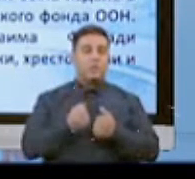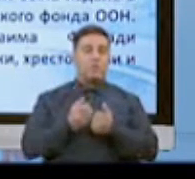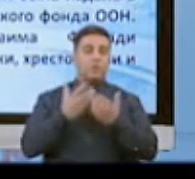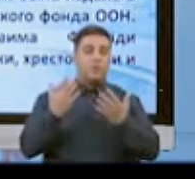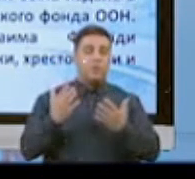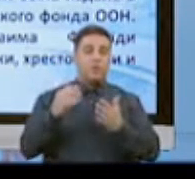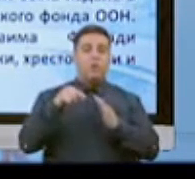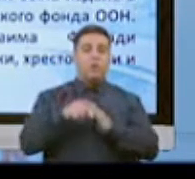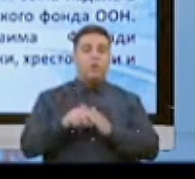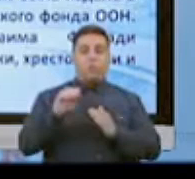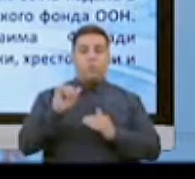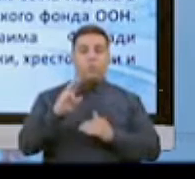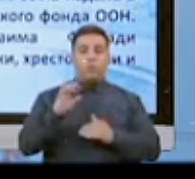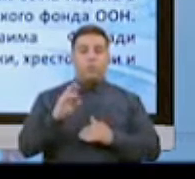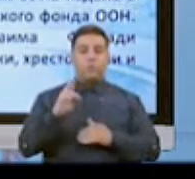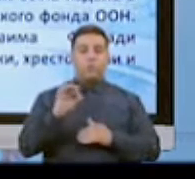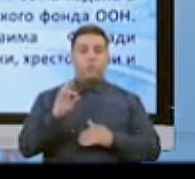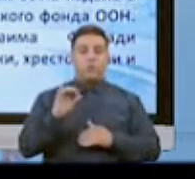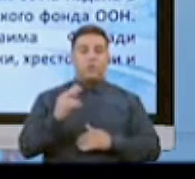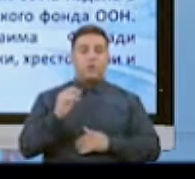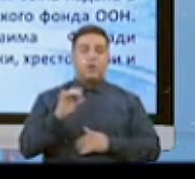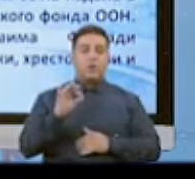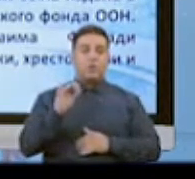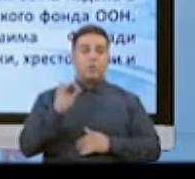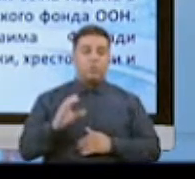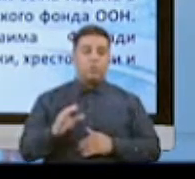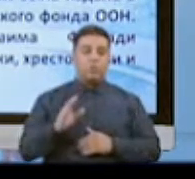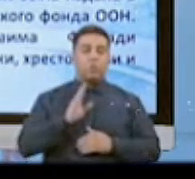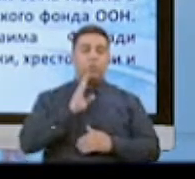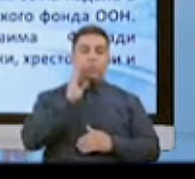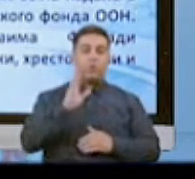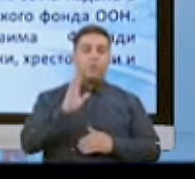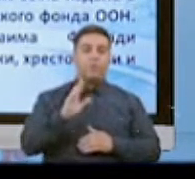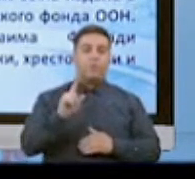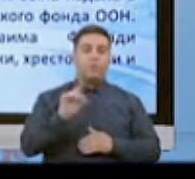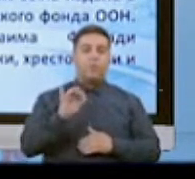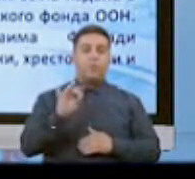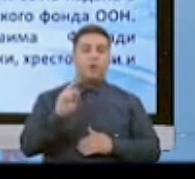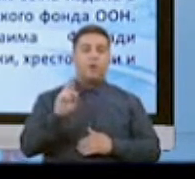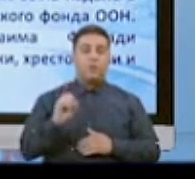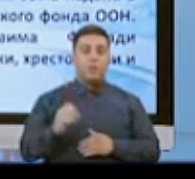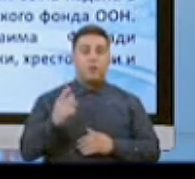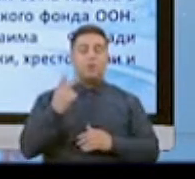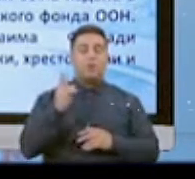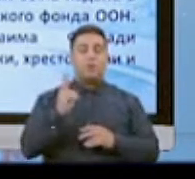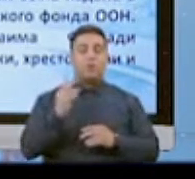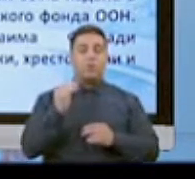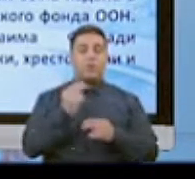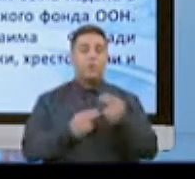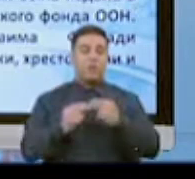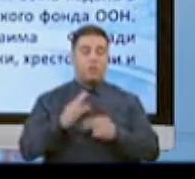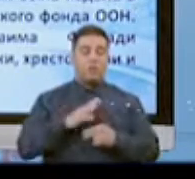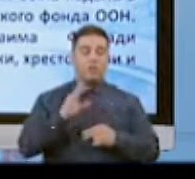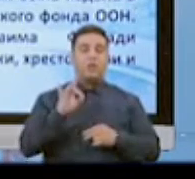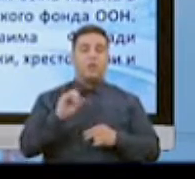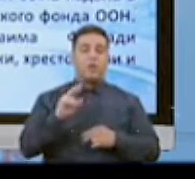«Упрямый ослик-каракус», «Утро в зоопарке», «Кто нарисовал радугу», «Волшебное